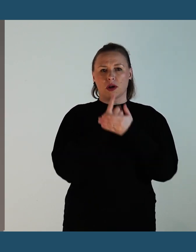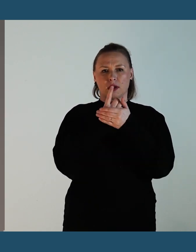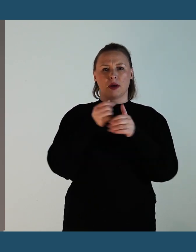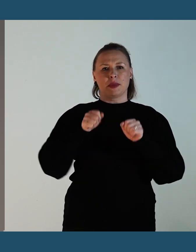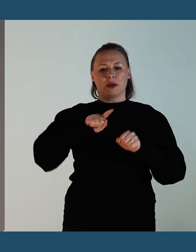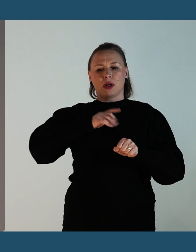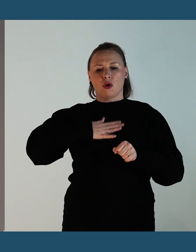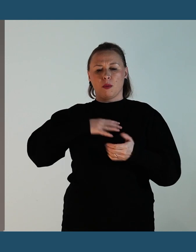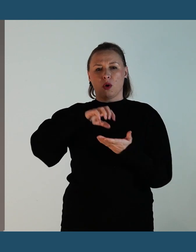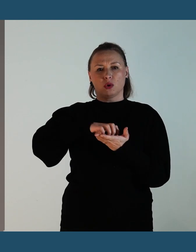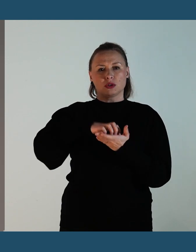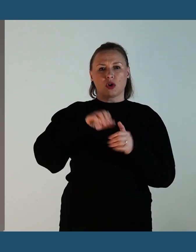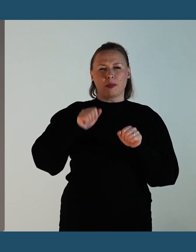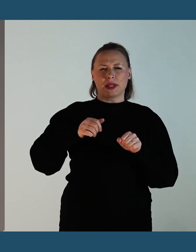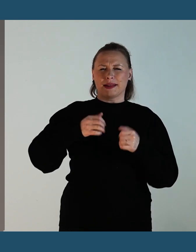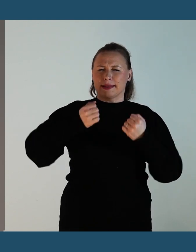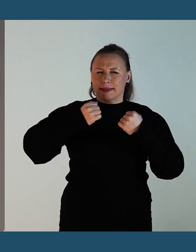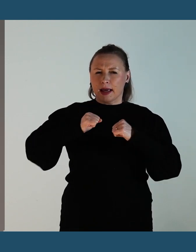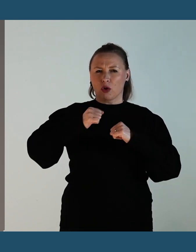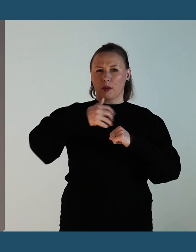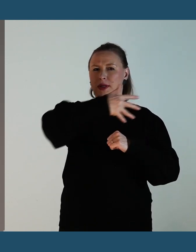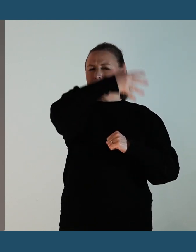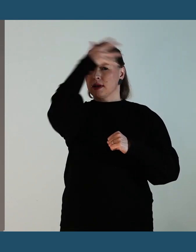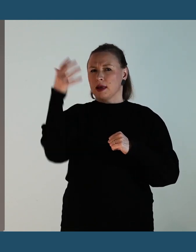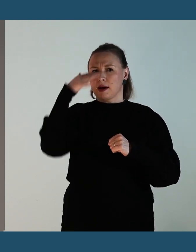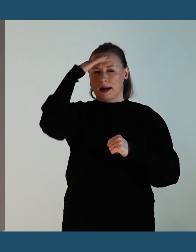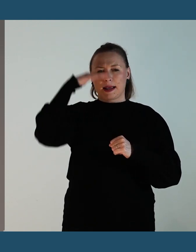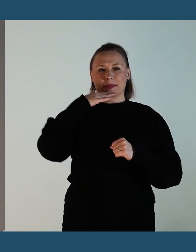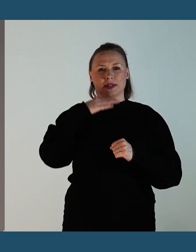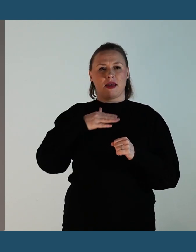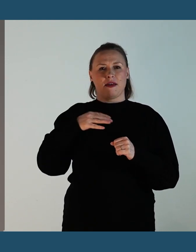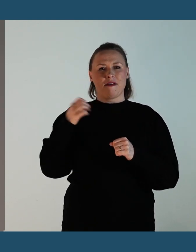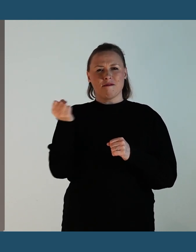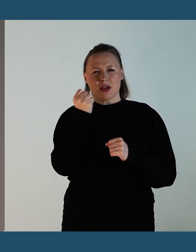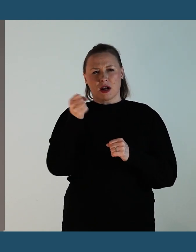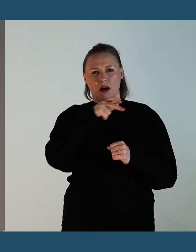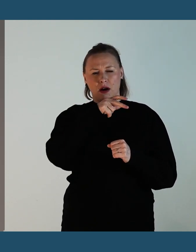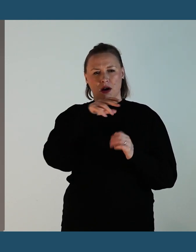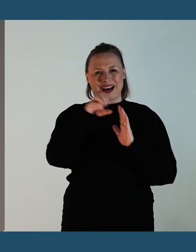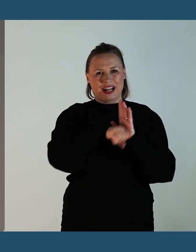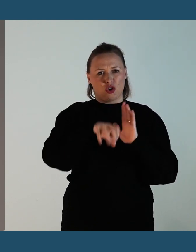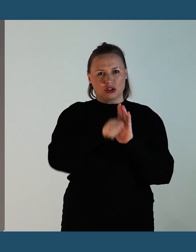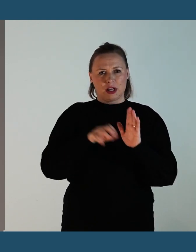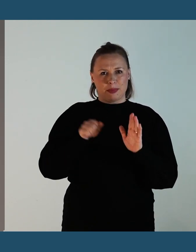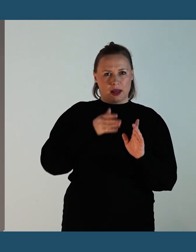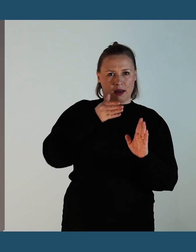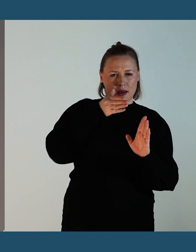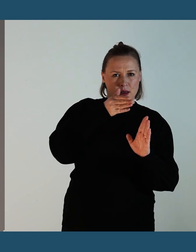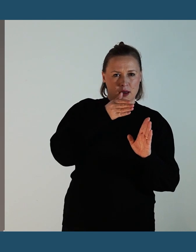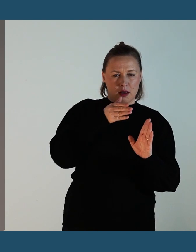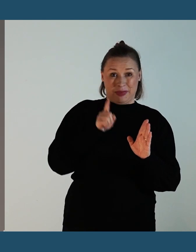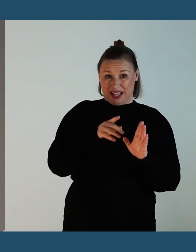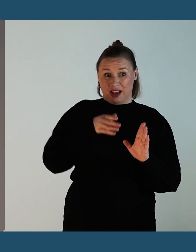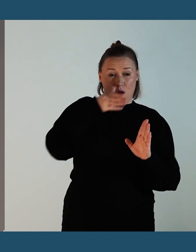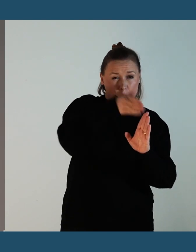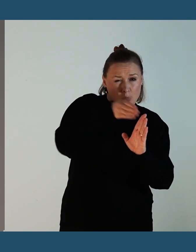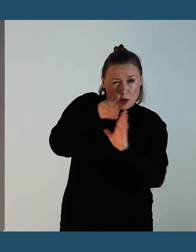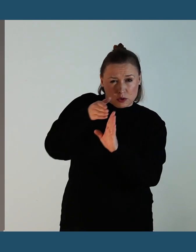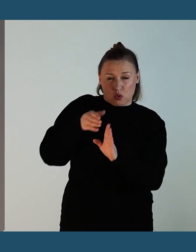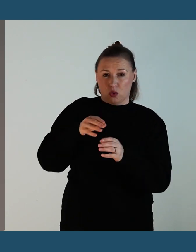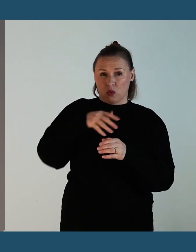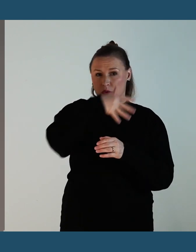myöskin sateenkaari-ihmisiin kohdistuviin viharikoksiin ja nimenomaan väkivaltaan, mitä heihin kohdistuu, niin tämä on